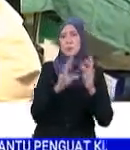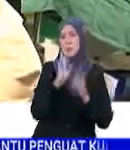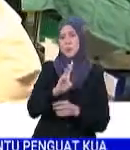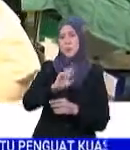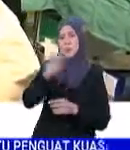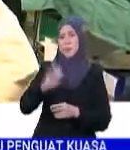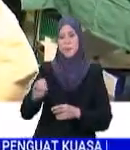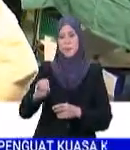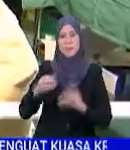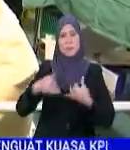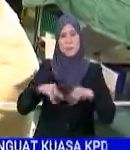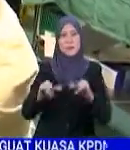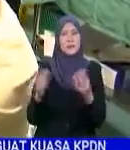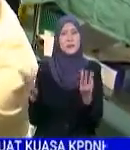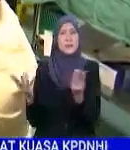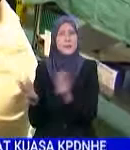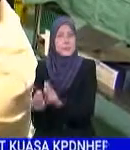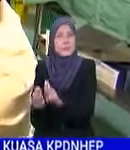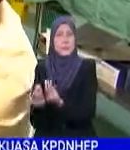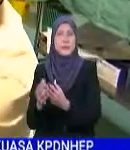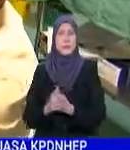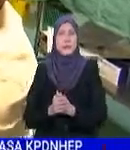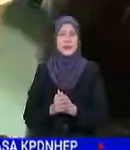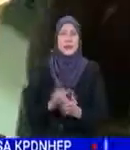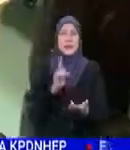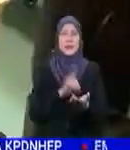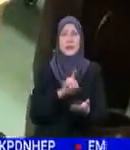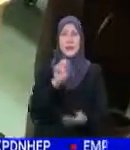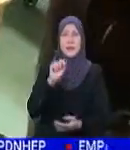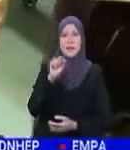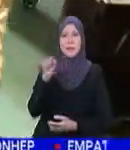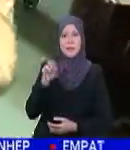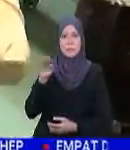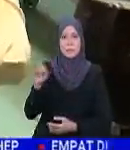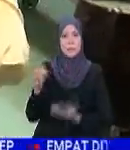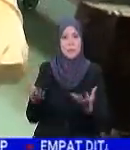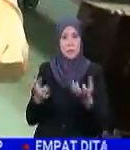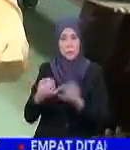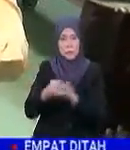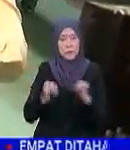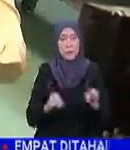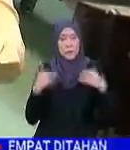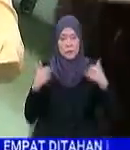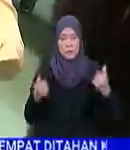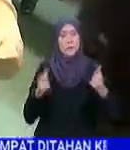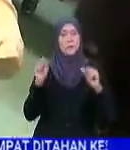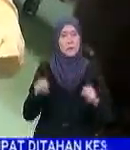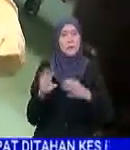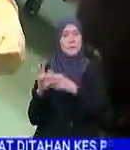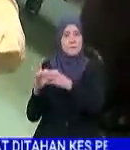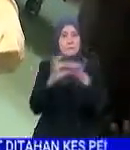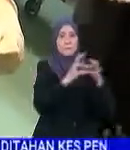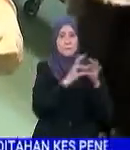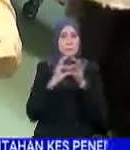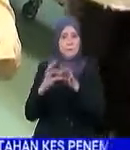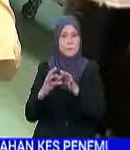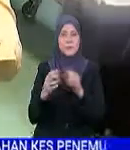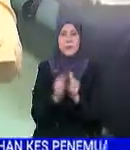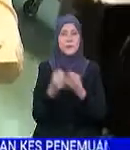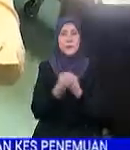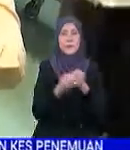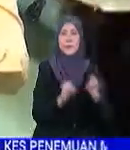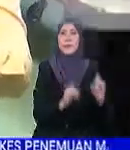yang disifatkan masih rendah justru Dato Dr Nur Azmi mau jabatan kesehatan Negeri dapat bekerjasama erat dengan